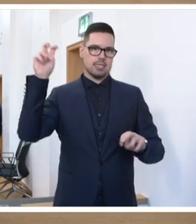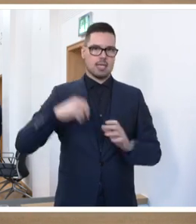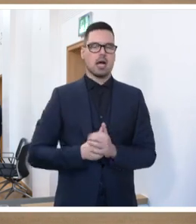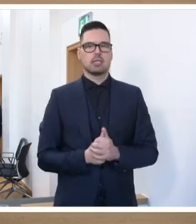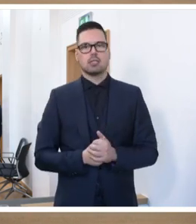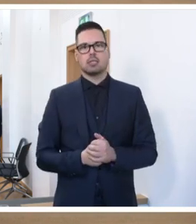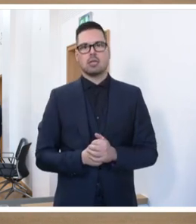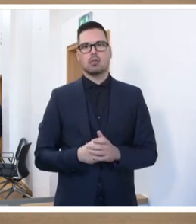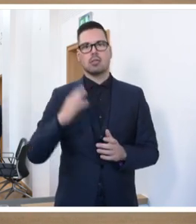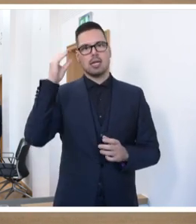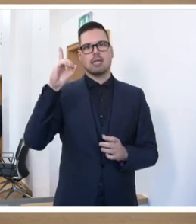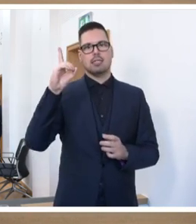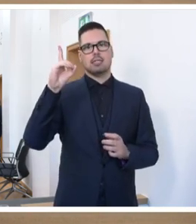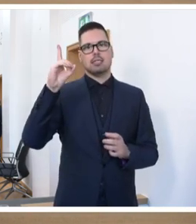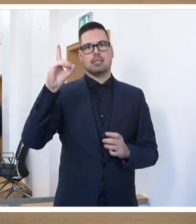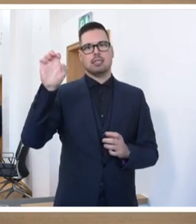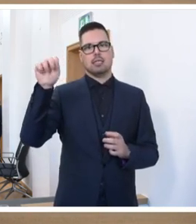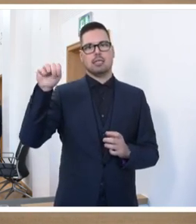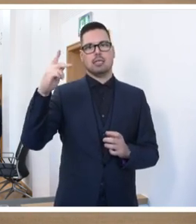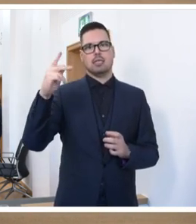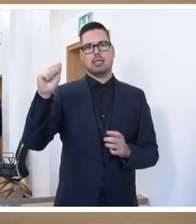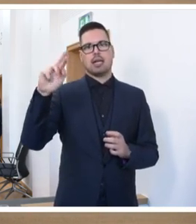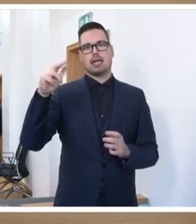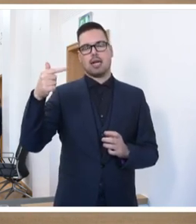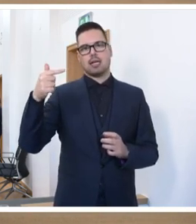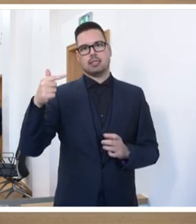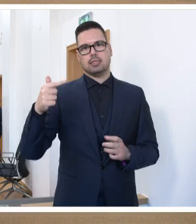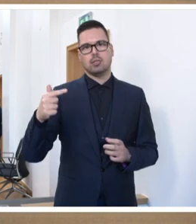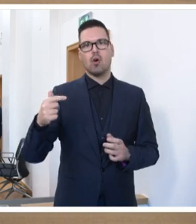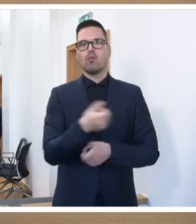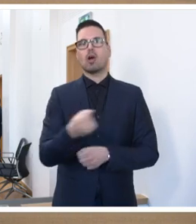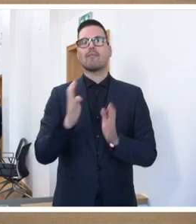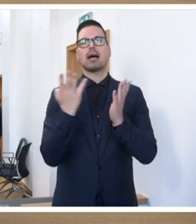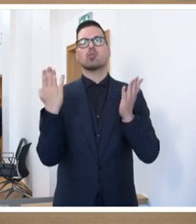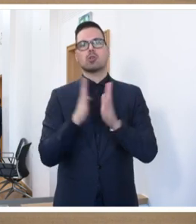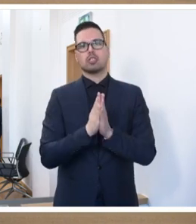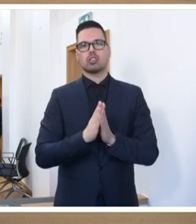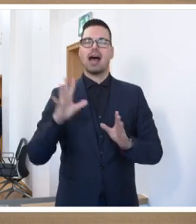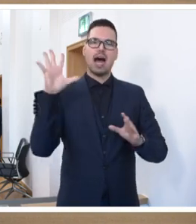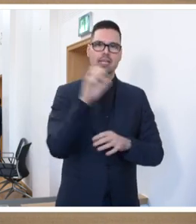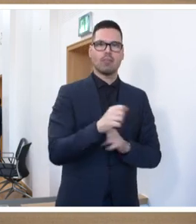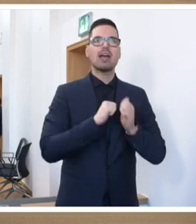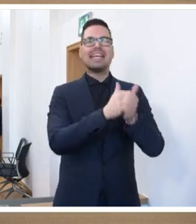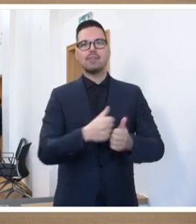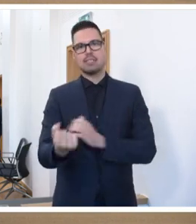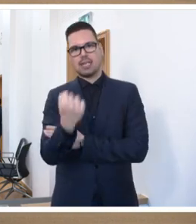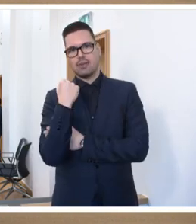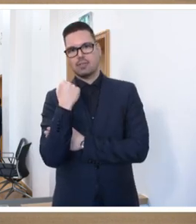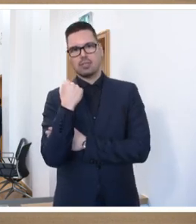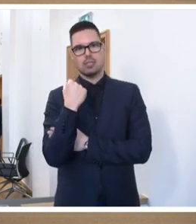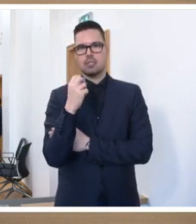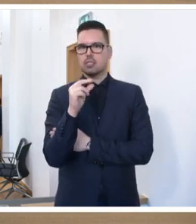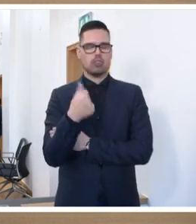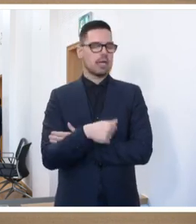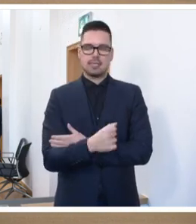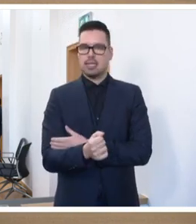auch Christopher Benkert von der Feuerwehr Neunkirchen zu Wort kommen lassen. Er hat gesagt, Angriffe auf Hilfskräfte seien keine Seltenheit